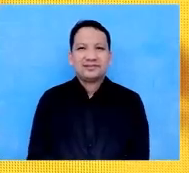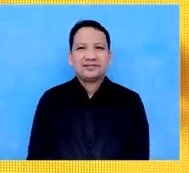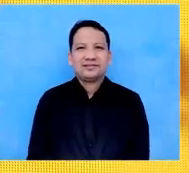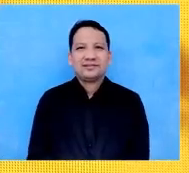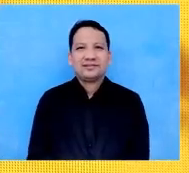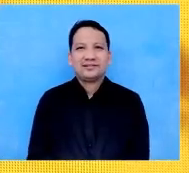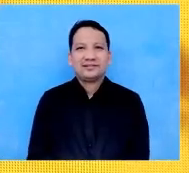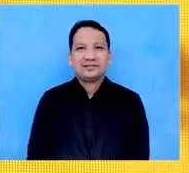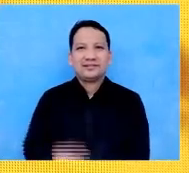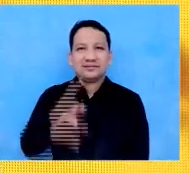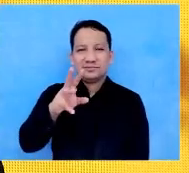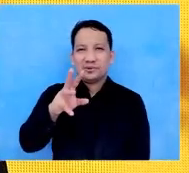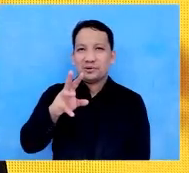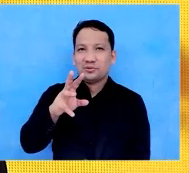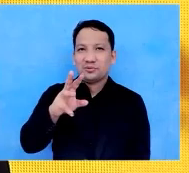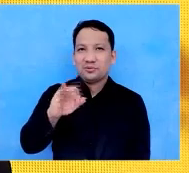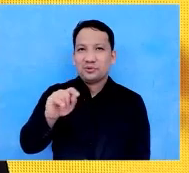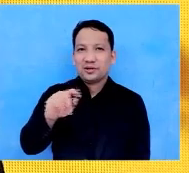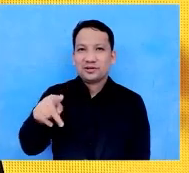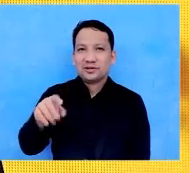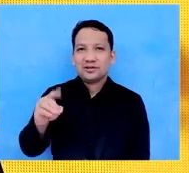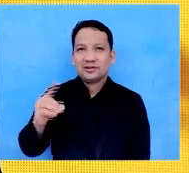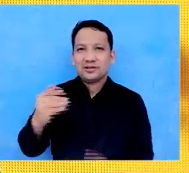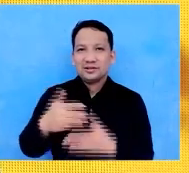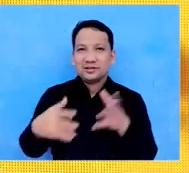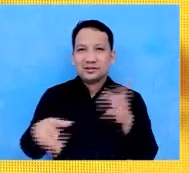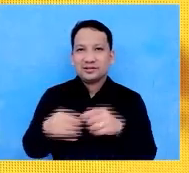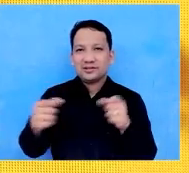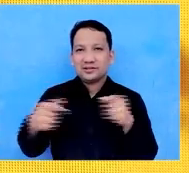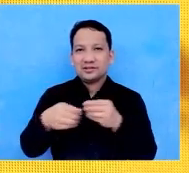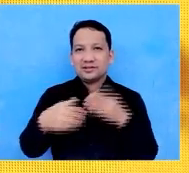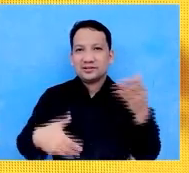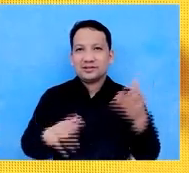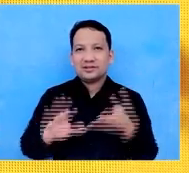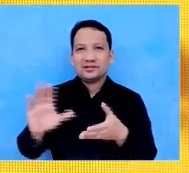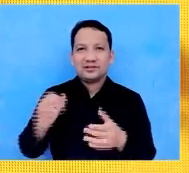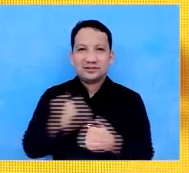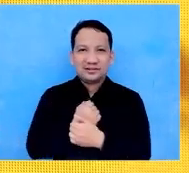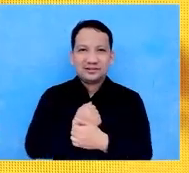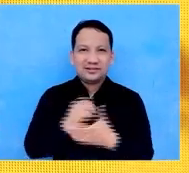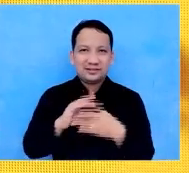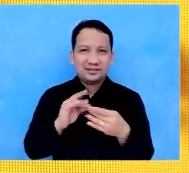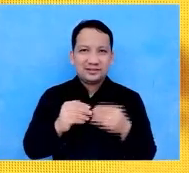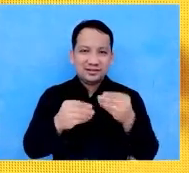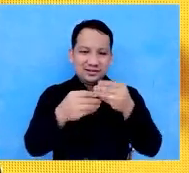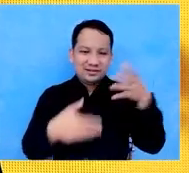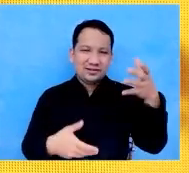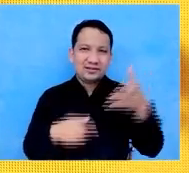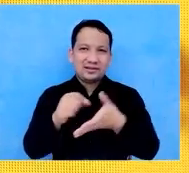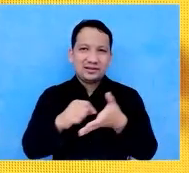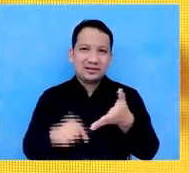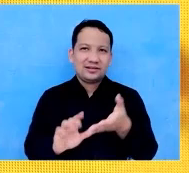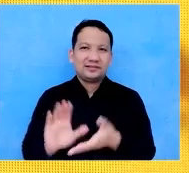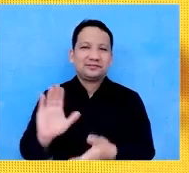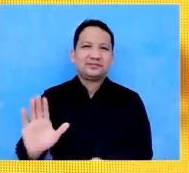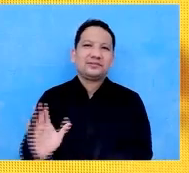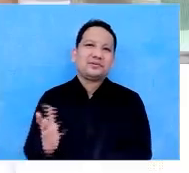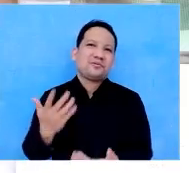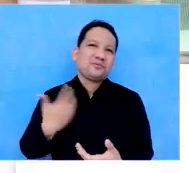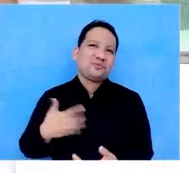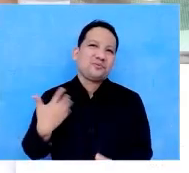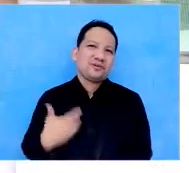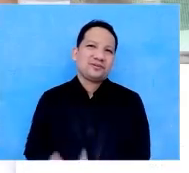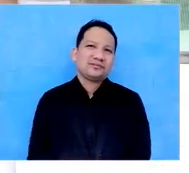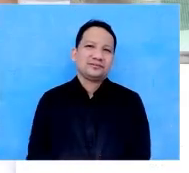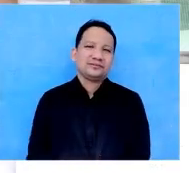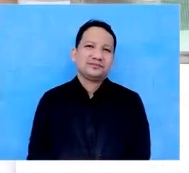Wattpad. Oo. So ngayon, I just ask them to comment down your love story. Okay. And then I write the song from there. Ang galing. Ang galing. Okay, what